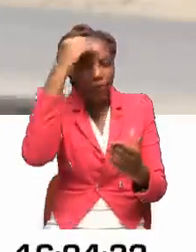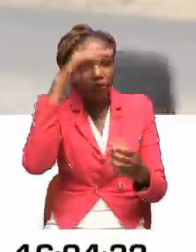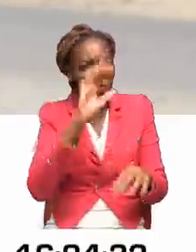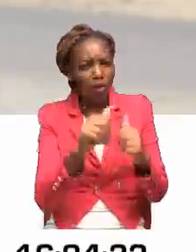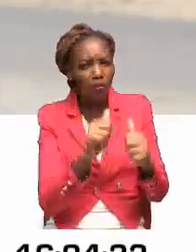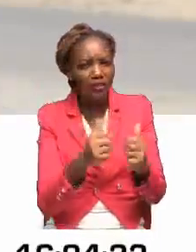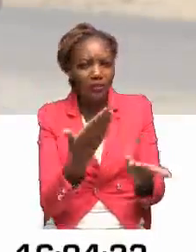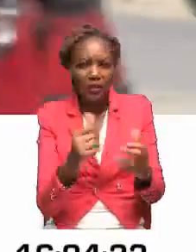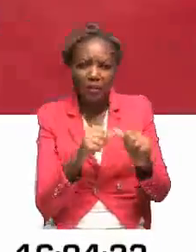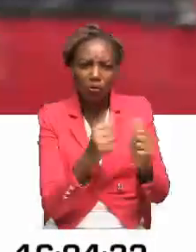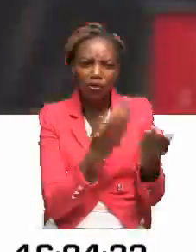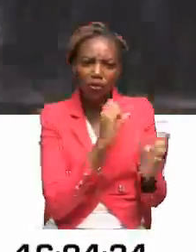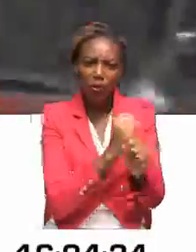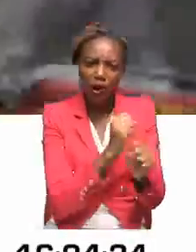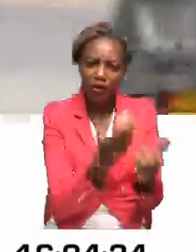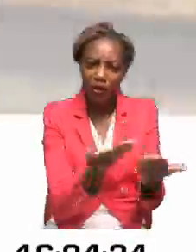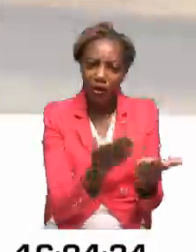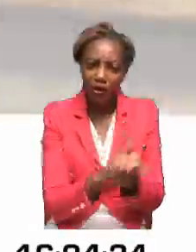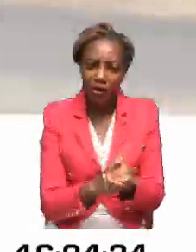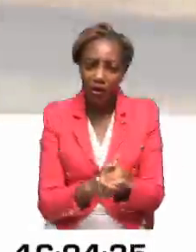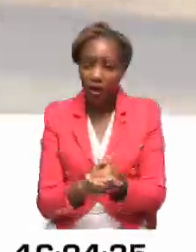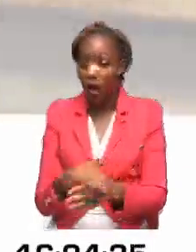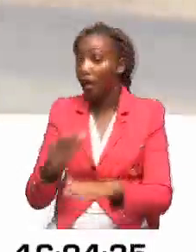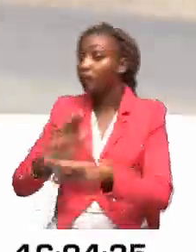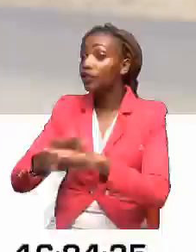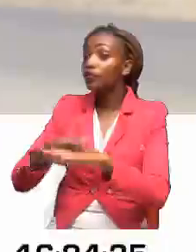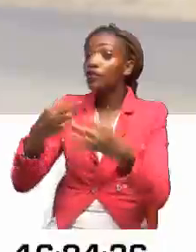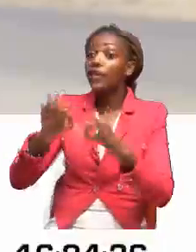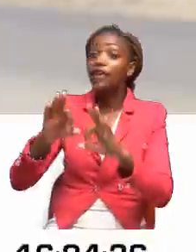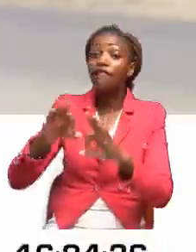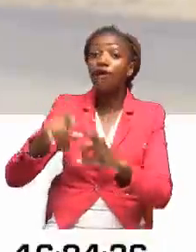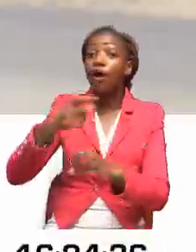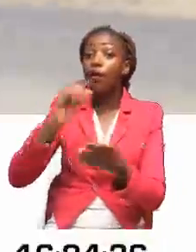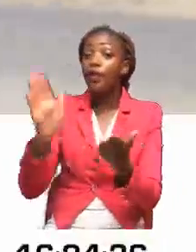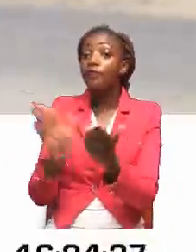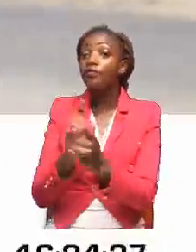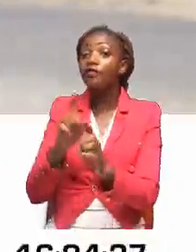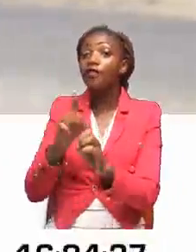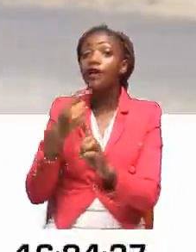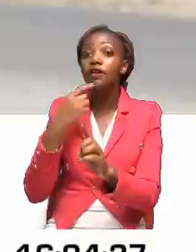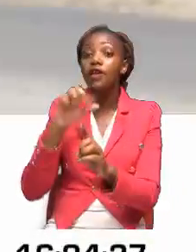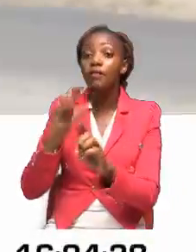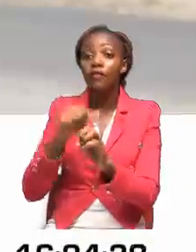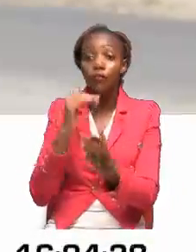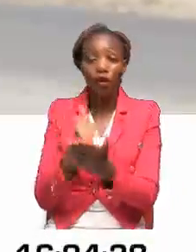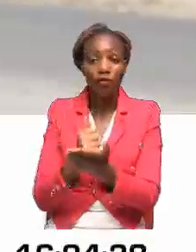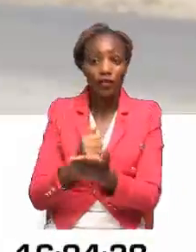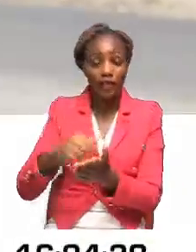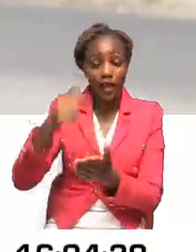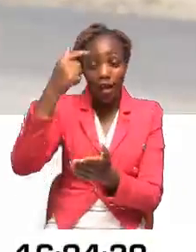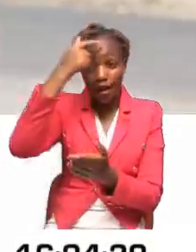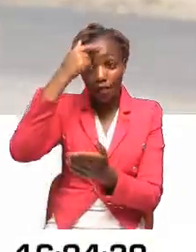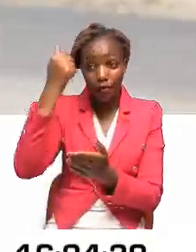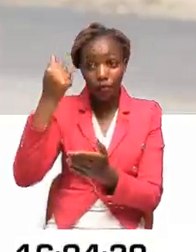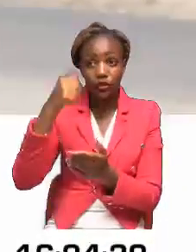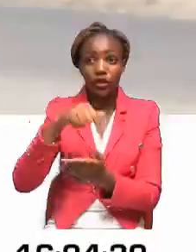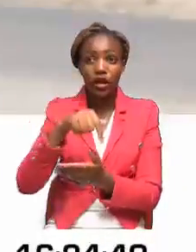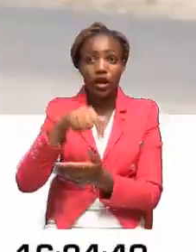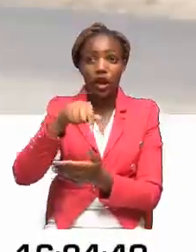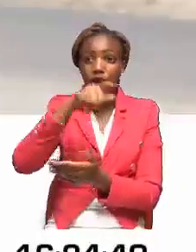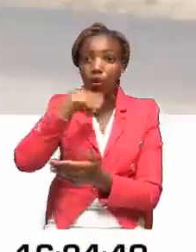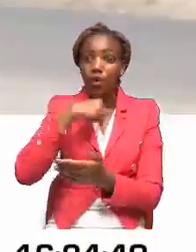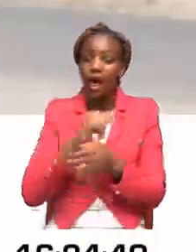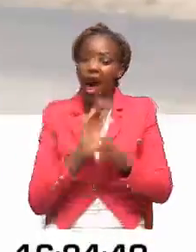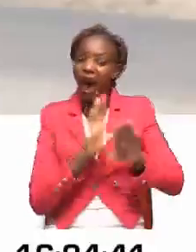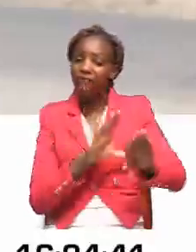pale pale? Ingefaa angatuliwe, sababu kulingana na mambo yenye iko sana sana tunapigania na